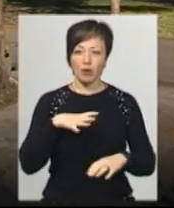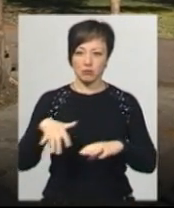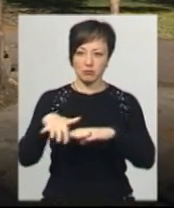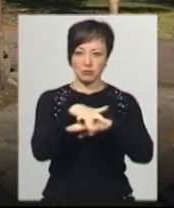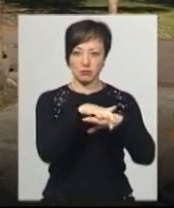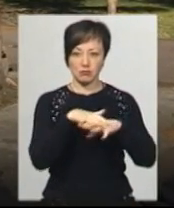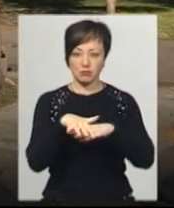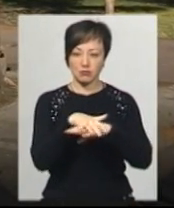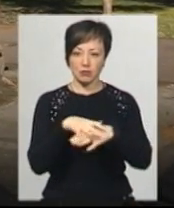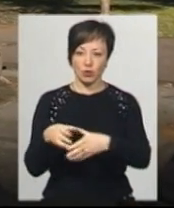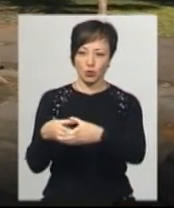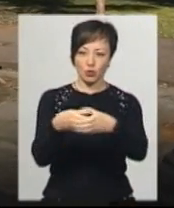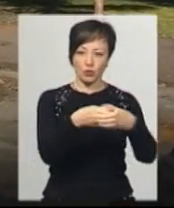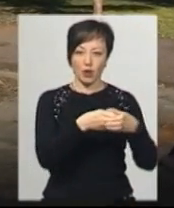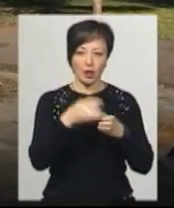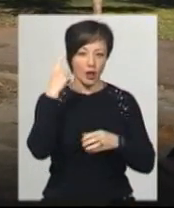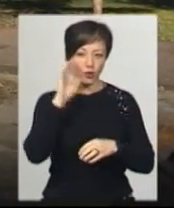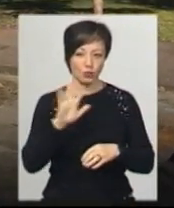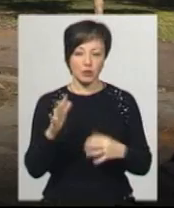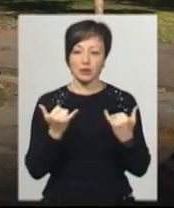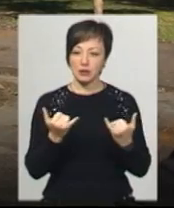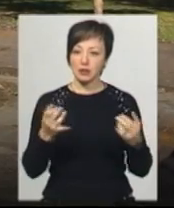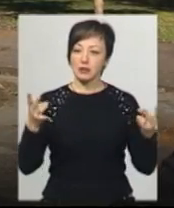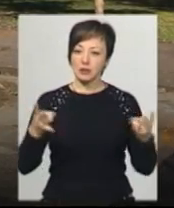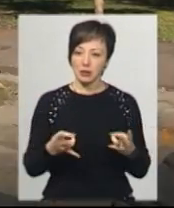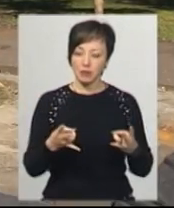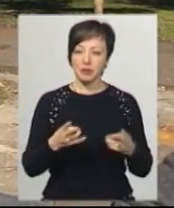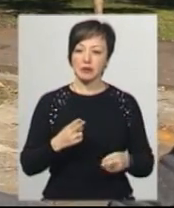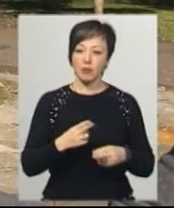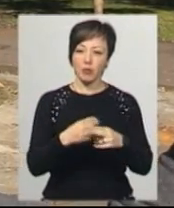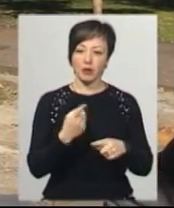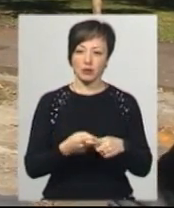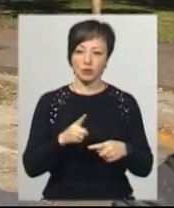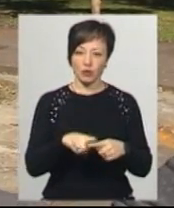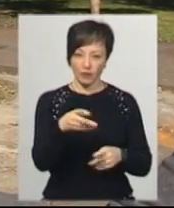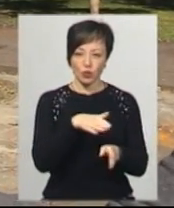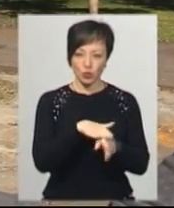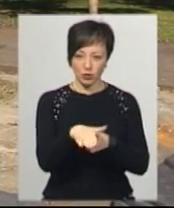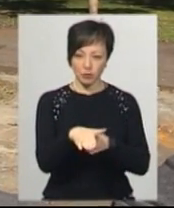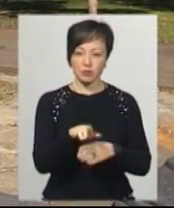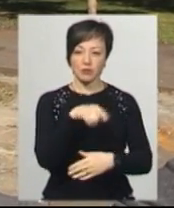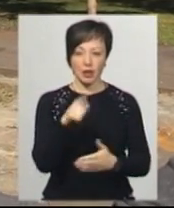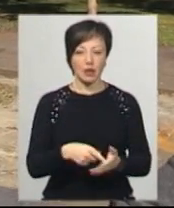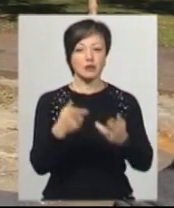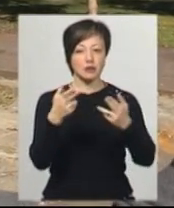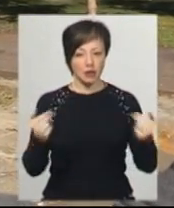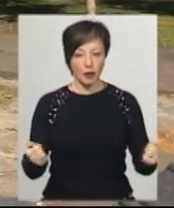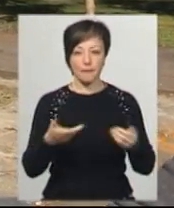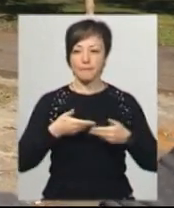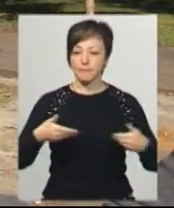пересувалися, не думали. Зараз треба запобігатися. Ми дотримуємося.